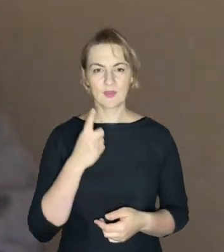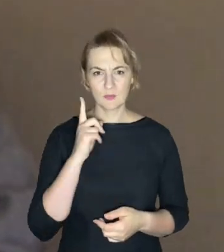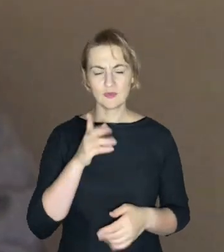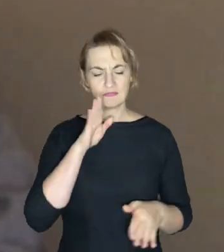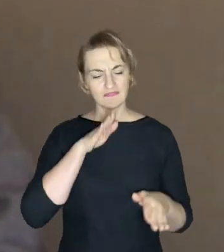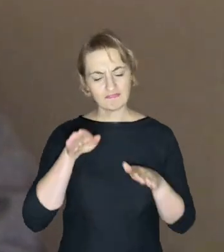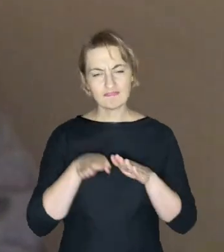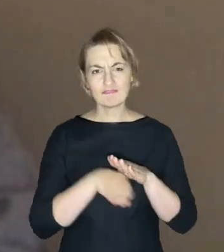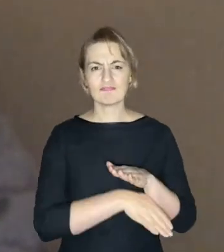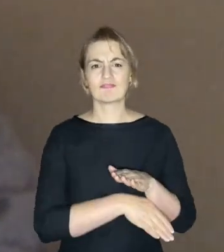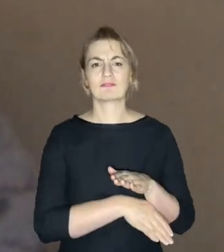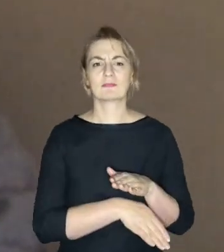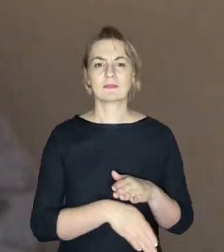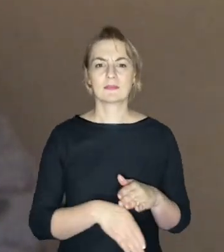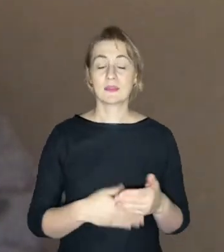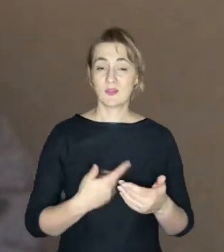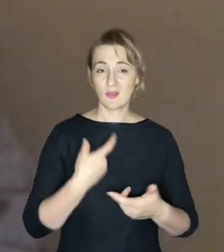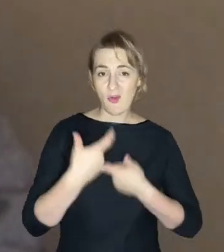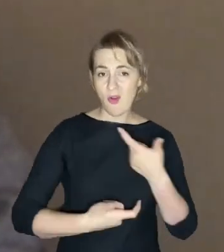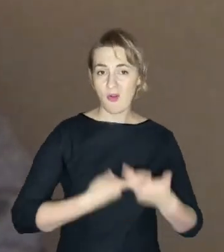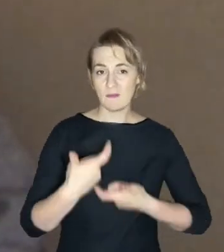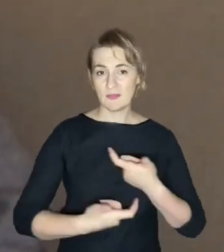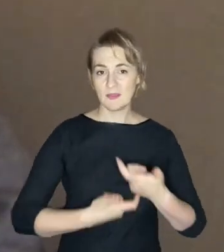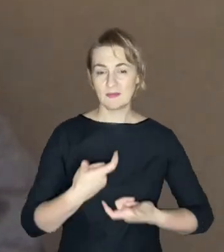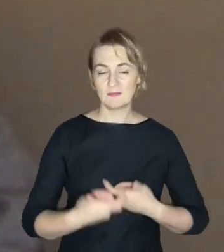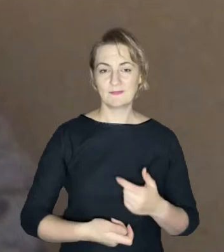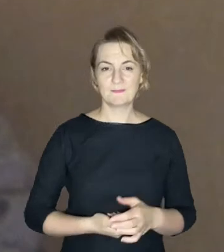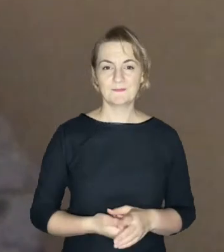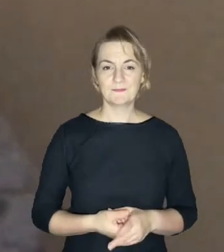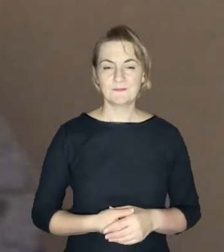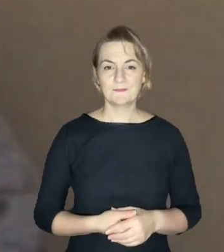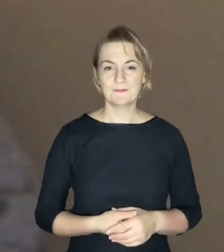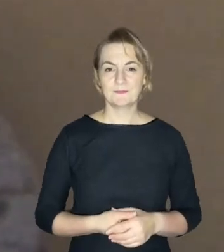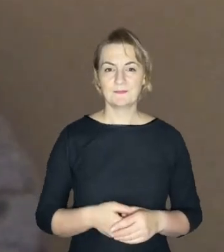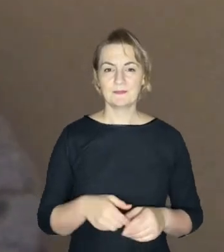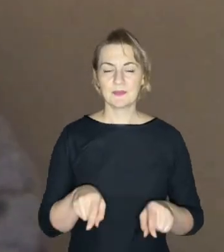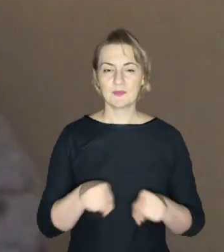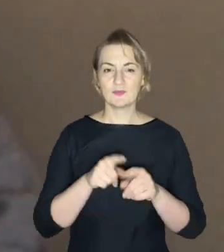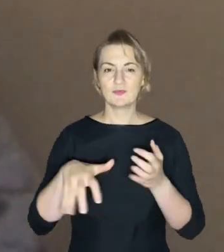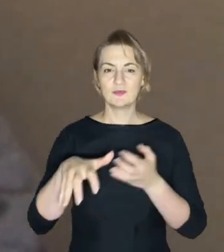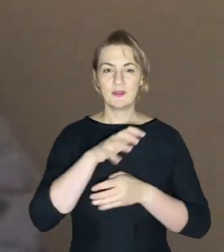no to po prostu coś zacząć robić konkretnie, żeby rozjaśniać